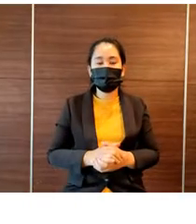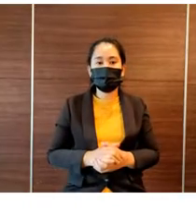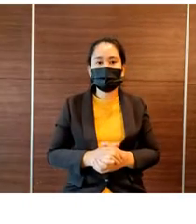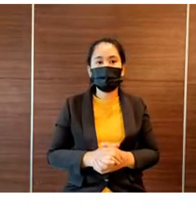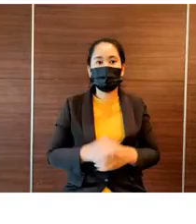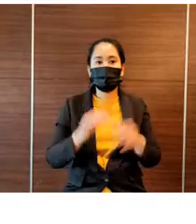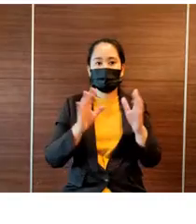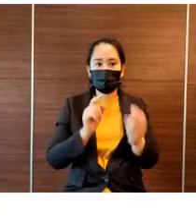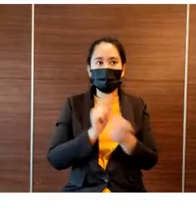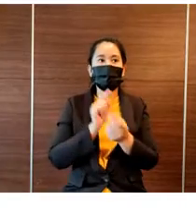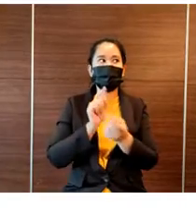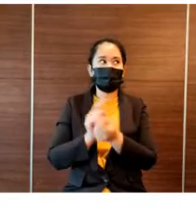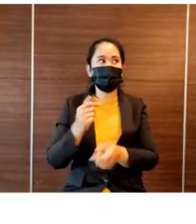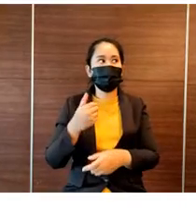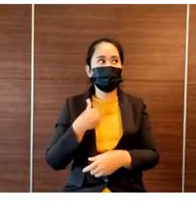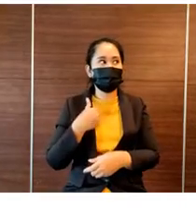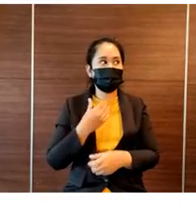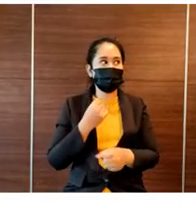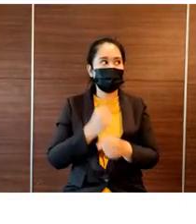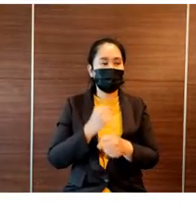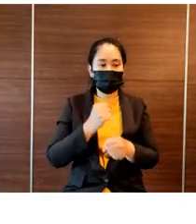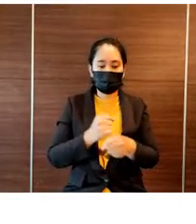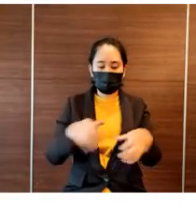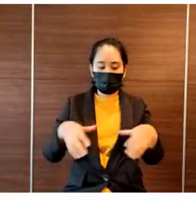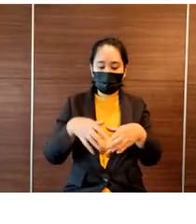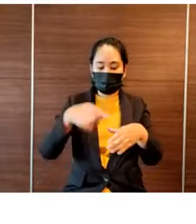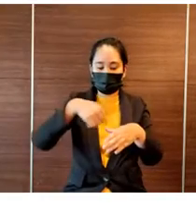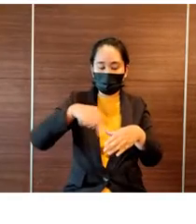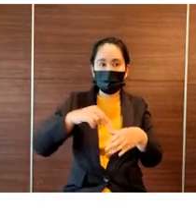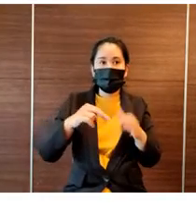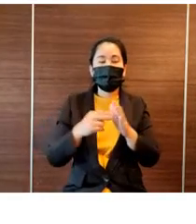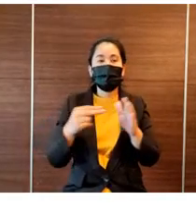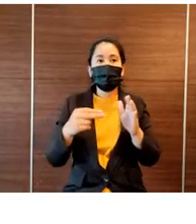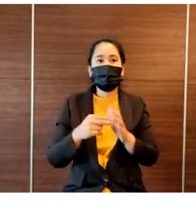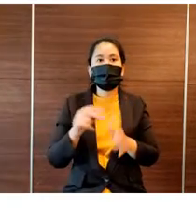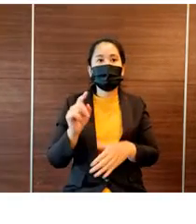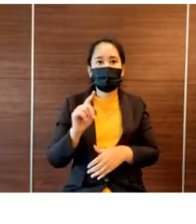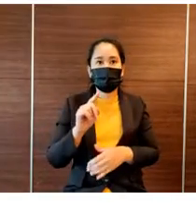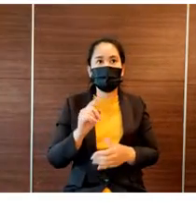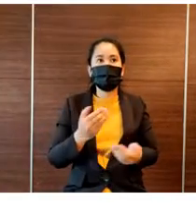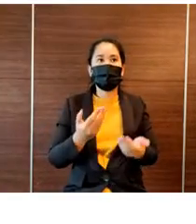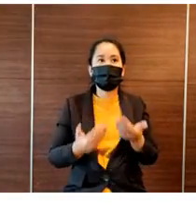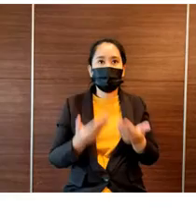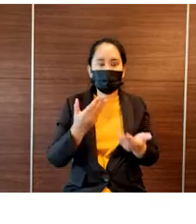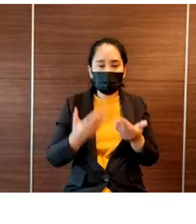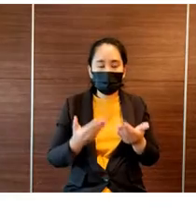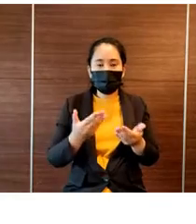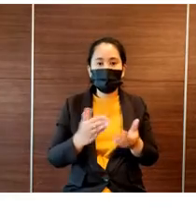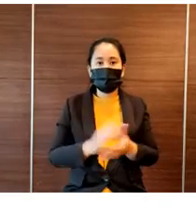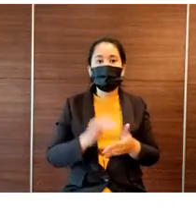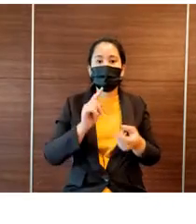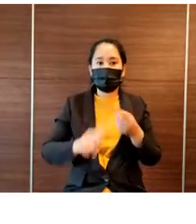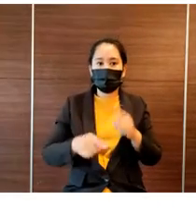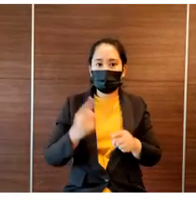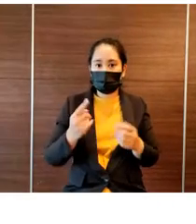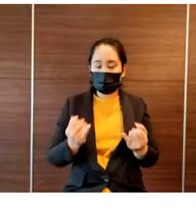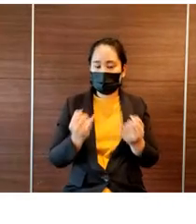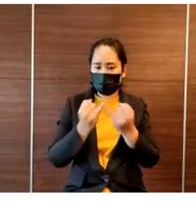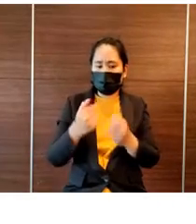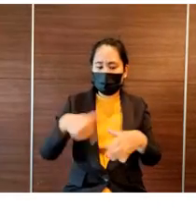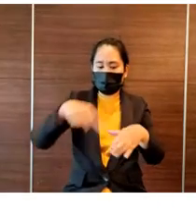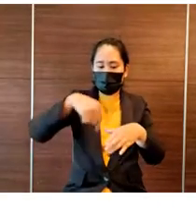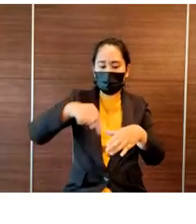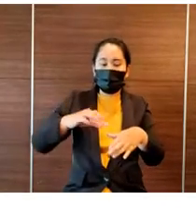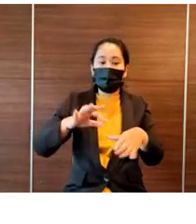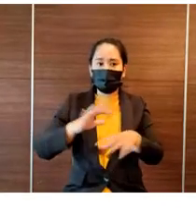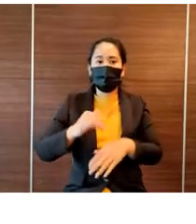พอเราก็เจอเหมือนกันคนทำงานเคมเซ็กควรเป็นคนใช้เคมเซ็กหรือเพื่อนที่เป็นกัลยาณมิตรกับเคมเซ็กที่เขาทั้งไ